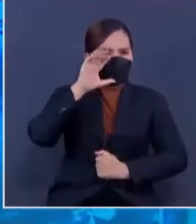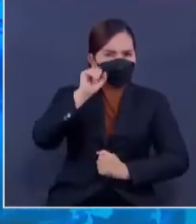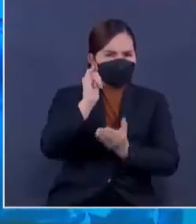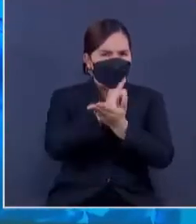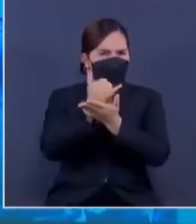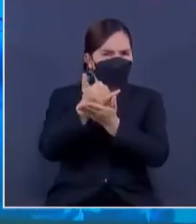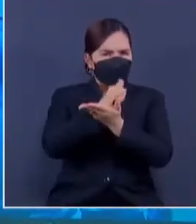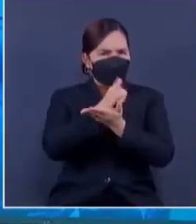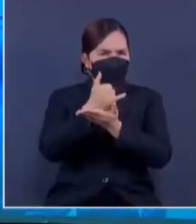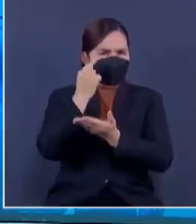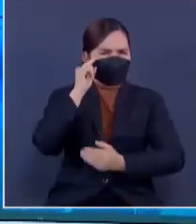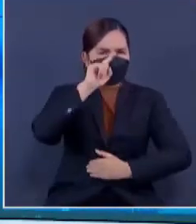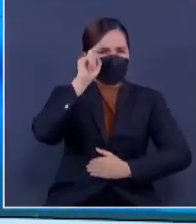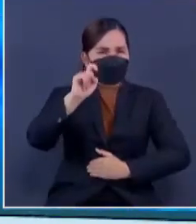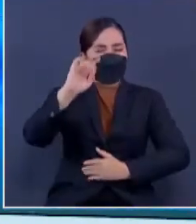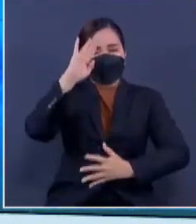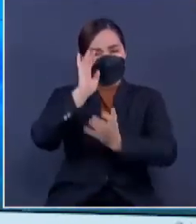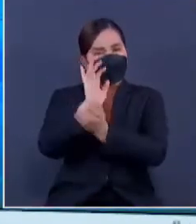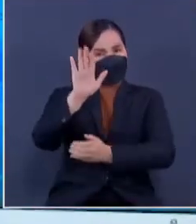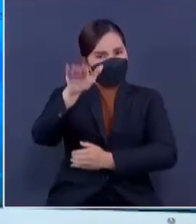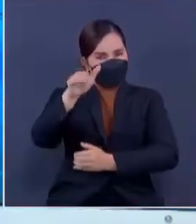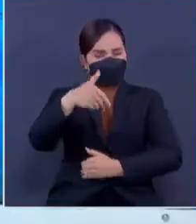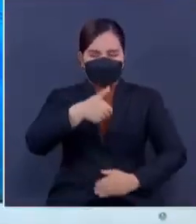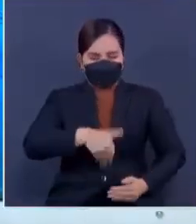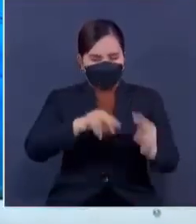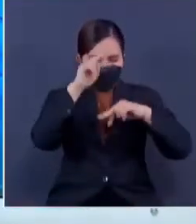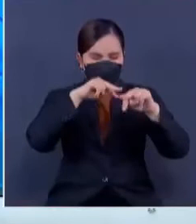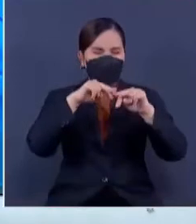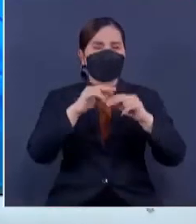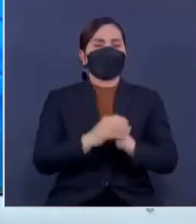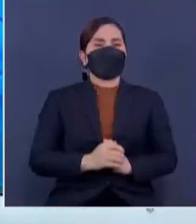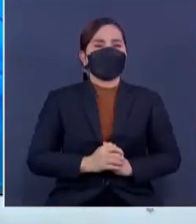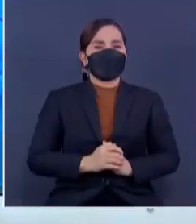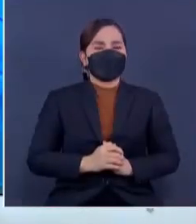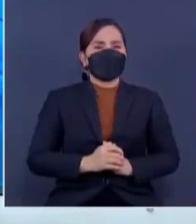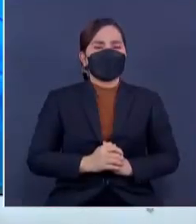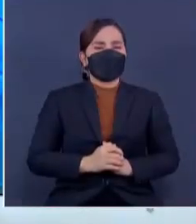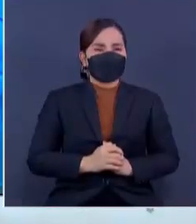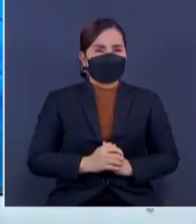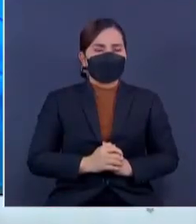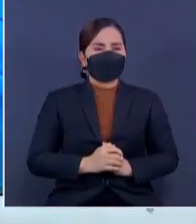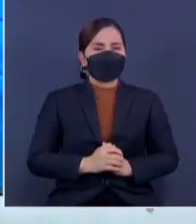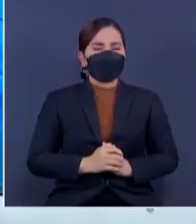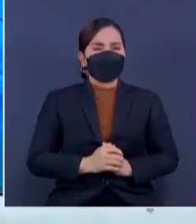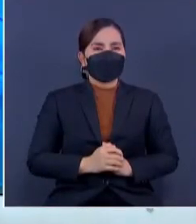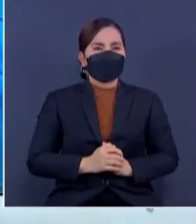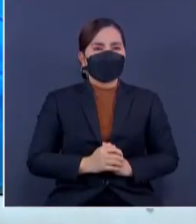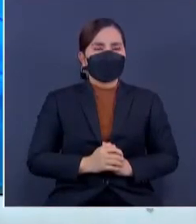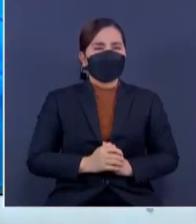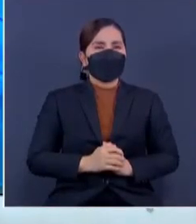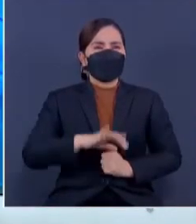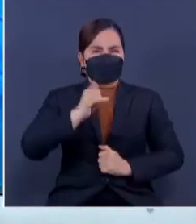นด ู ม ี พิรุธก็ตรวจสารเสพติดทันทีนะครับแต่บางคดีเนี่ยกว่าจะได้ตรวจก็ไม่ได้ตรวจแต่แ